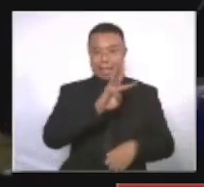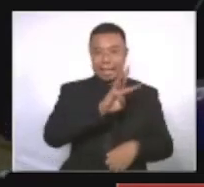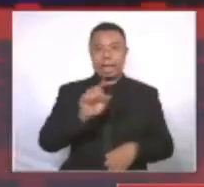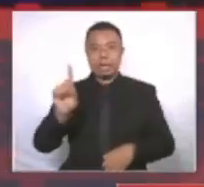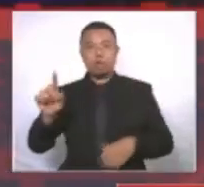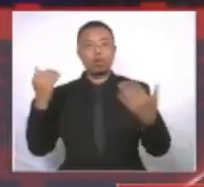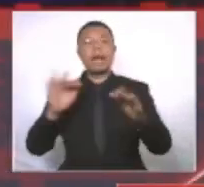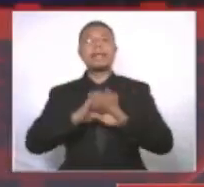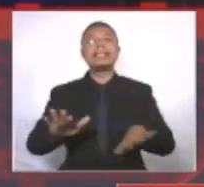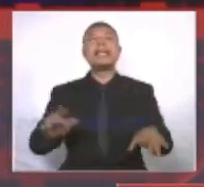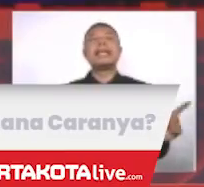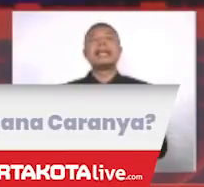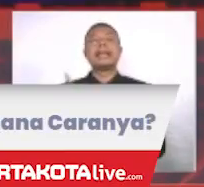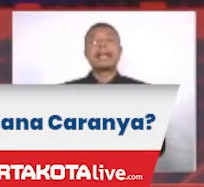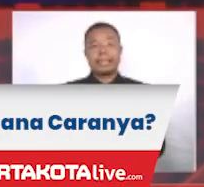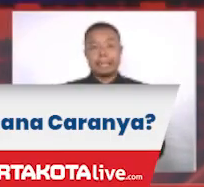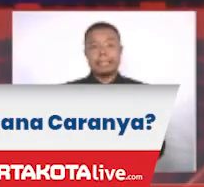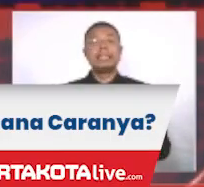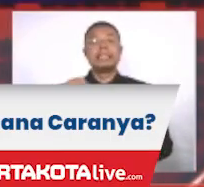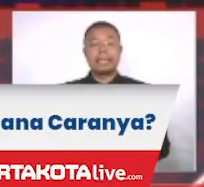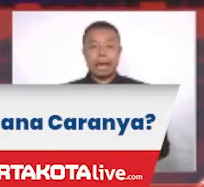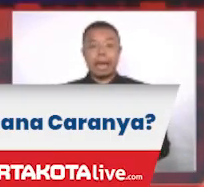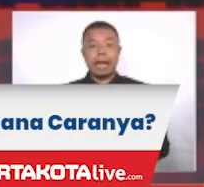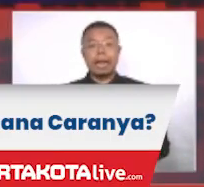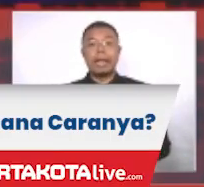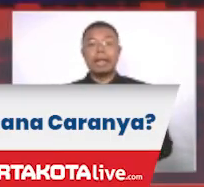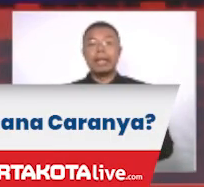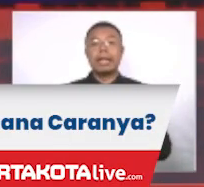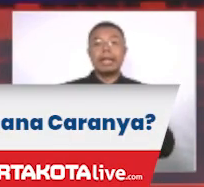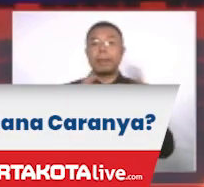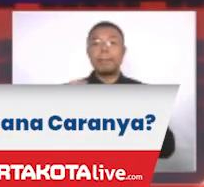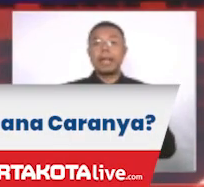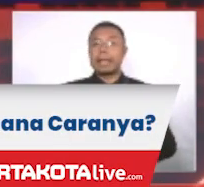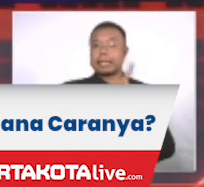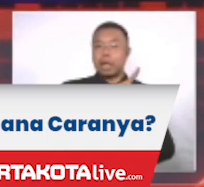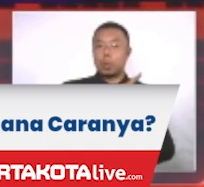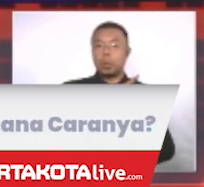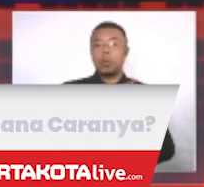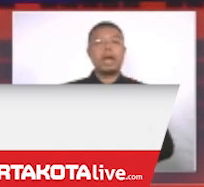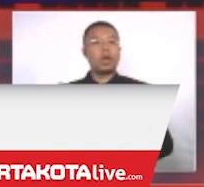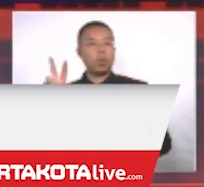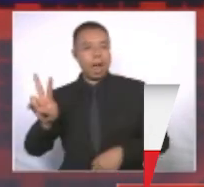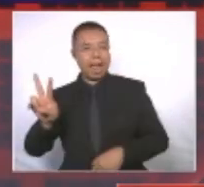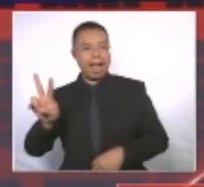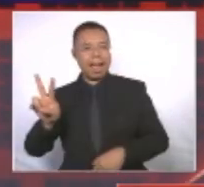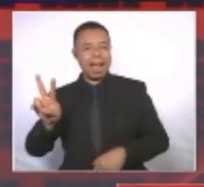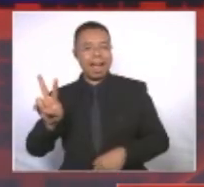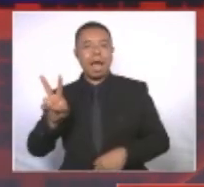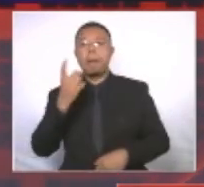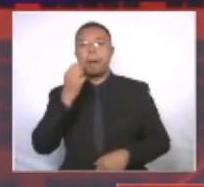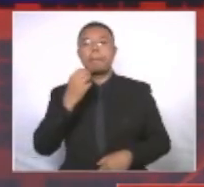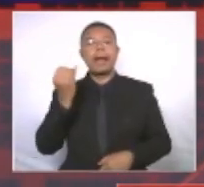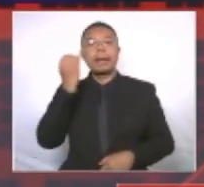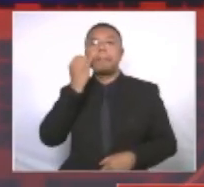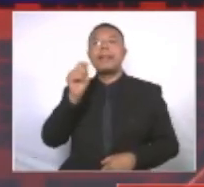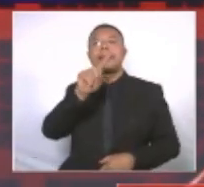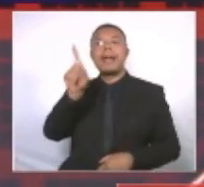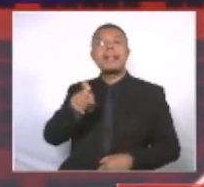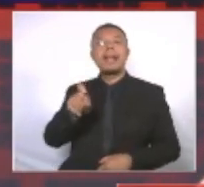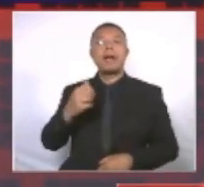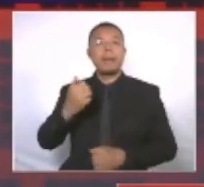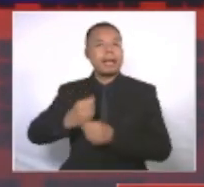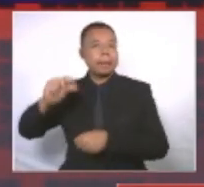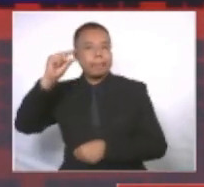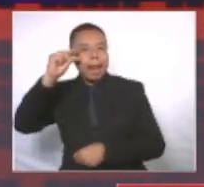satu sudah selesai, sekarang giliran interaksi antara satu dan dua. Pak Muhaimin silakan bertanya kepada